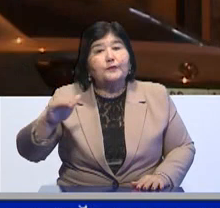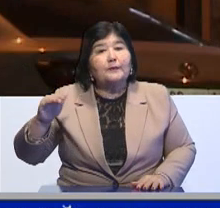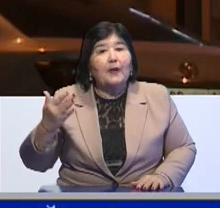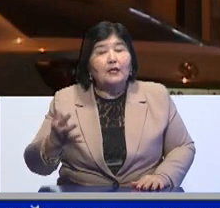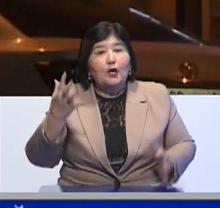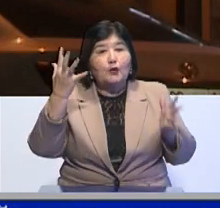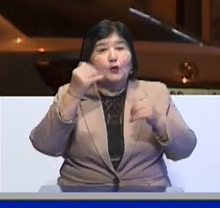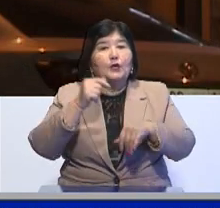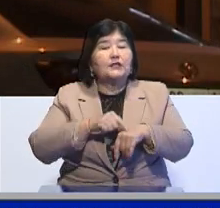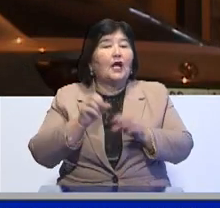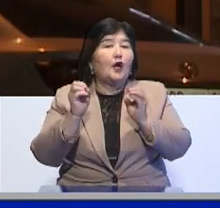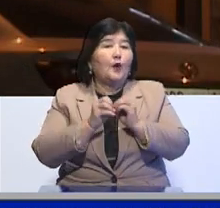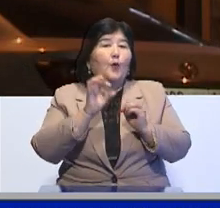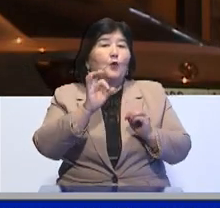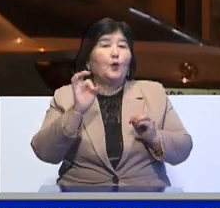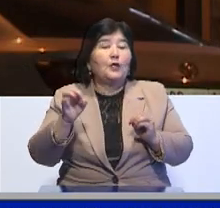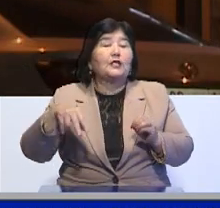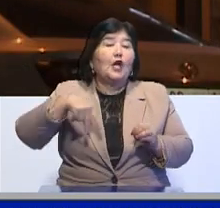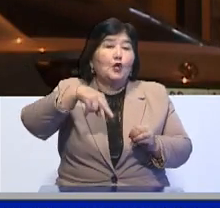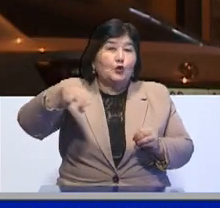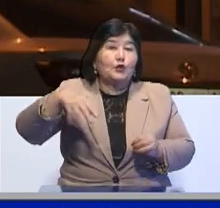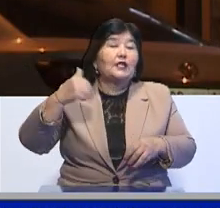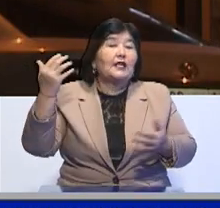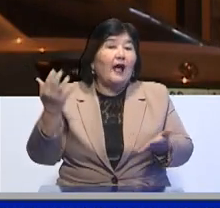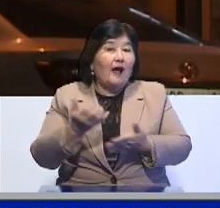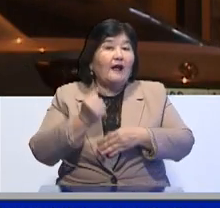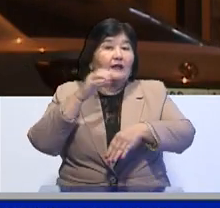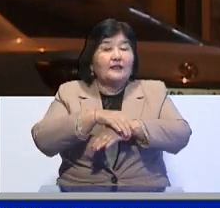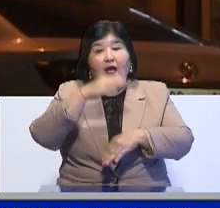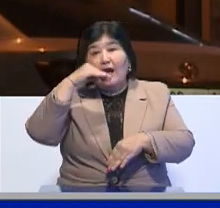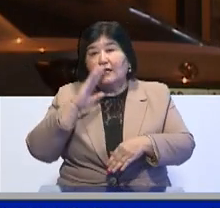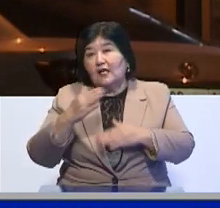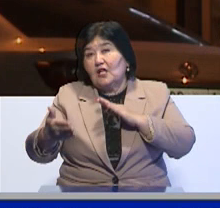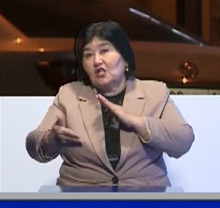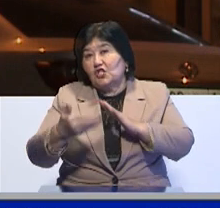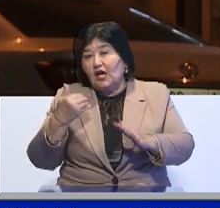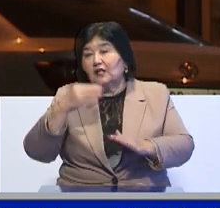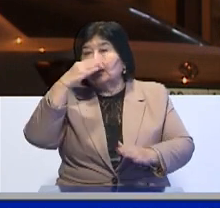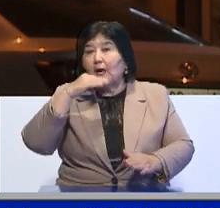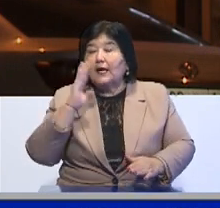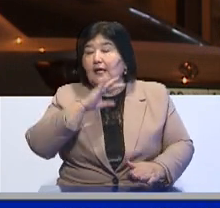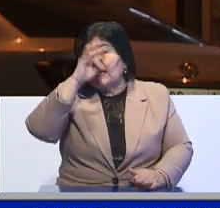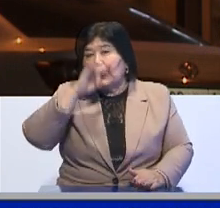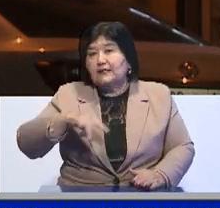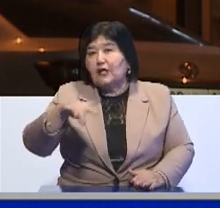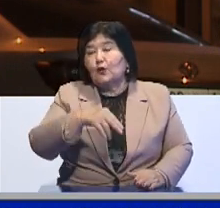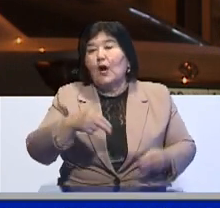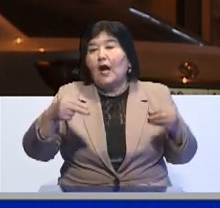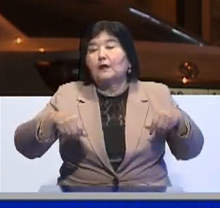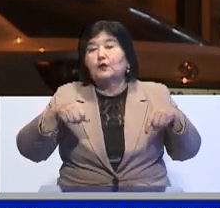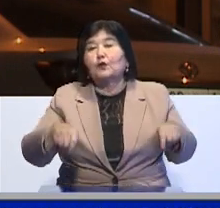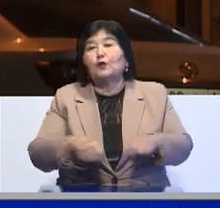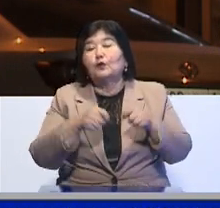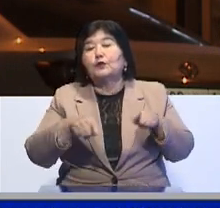түнгі сағат 10:00-ден кейін жүргендер анықталып, ата-аналары шақыртылып, ата-аналарына Қазақстан Республикасының әкімшілік құқық бұзушылық